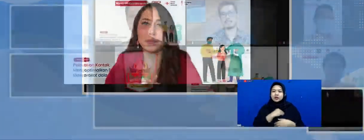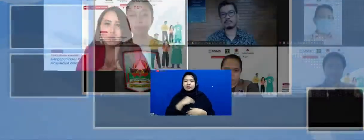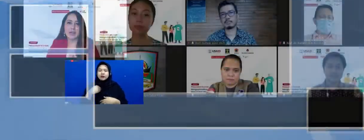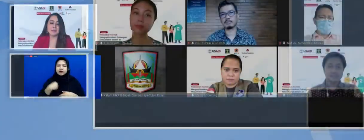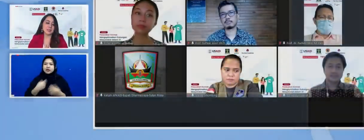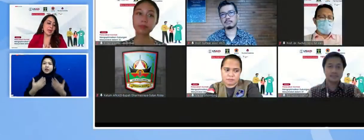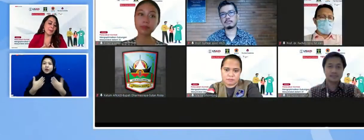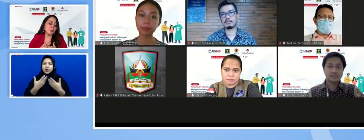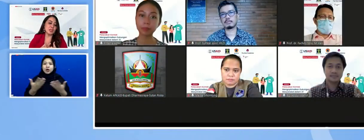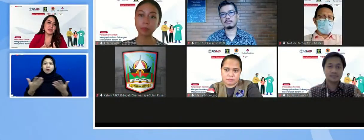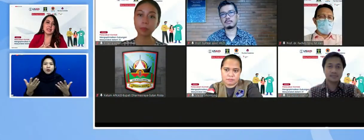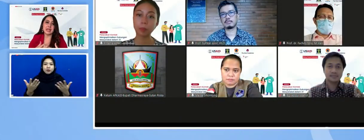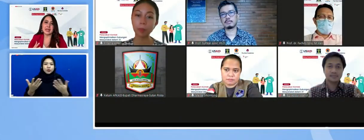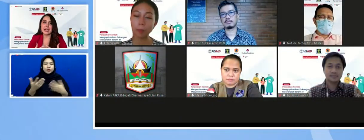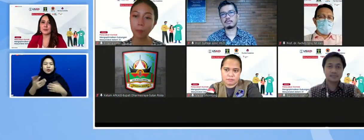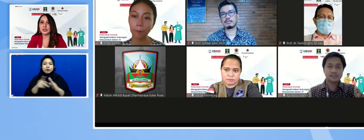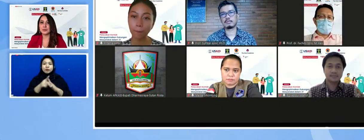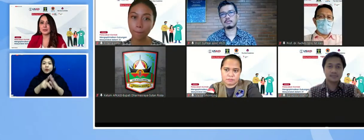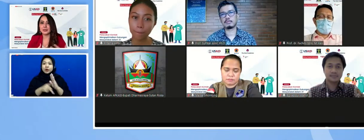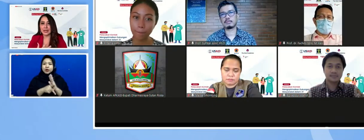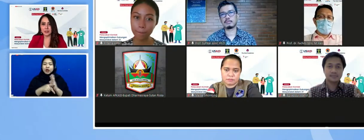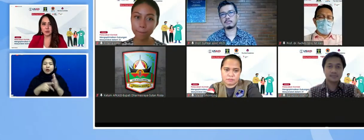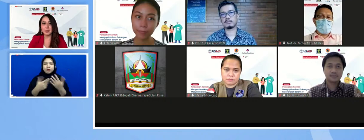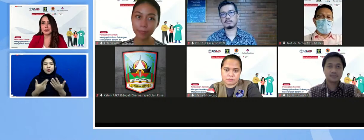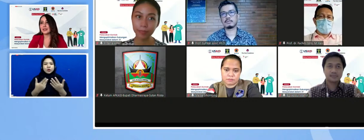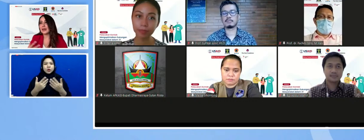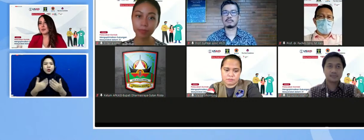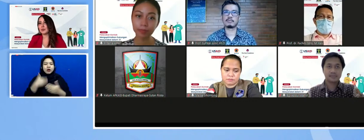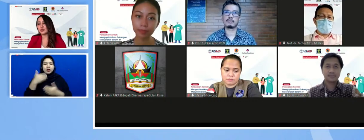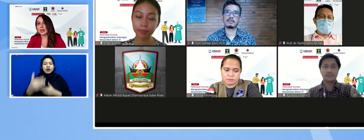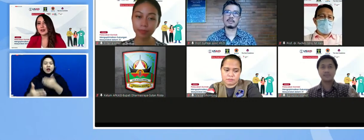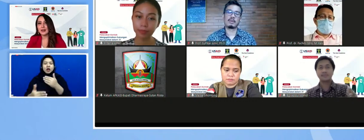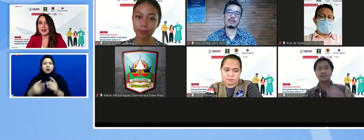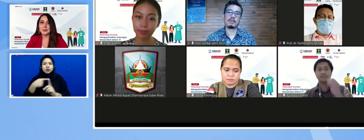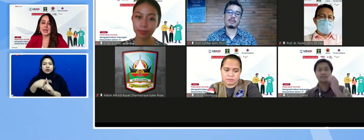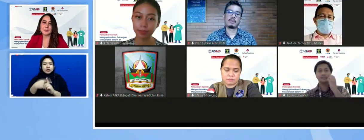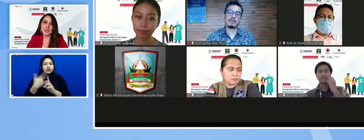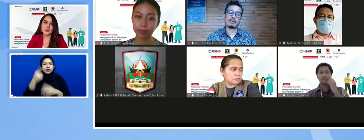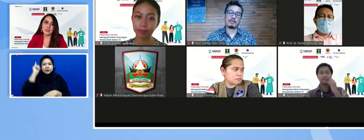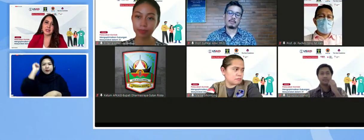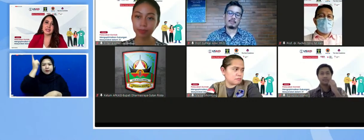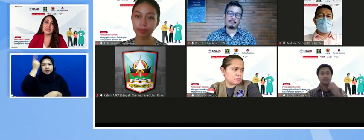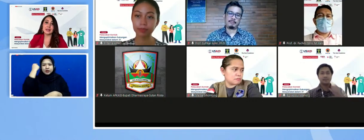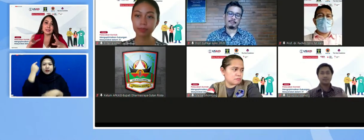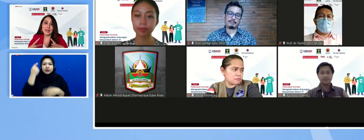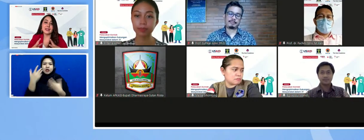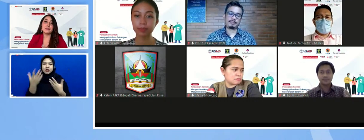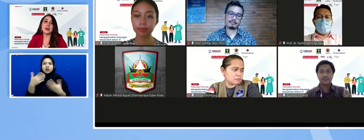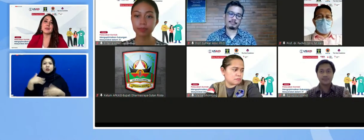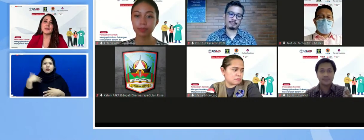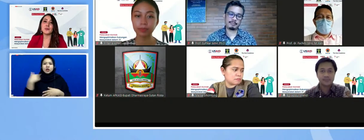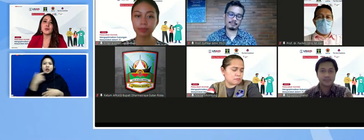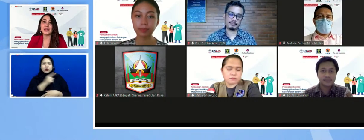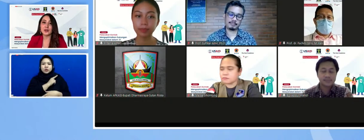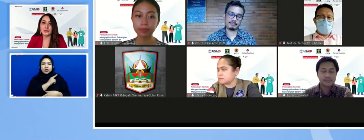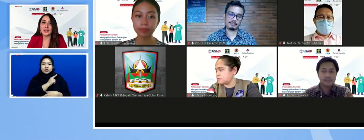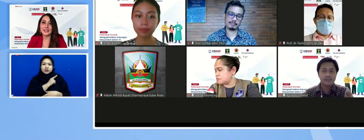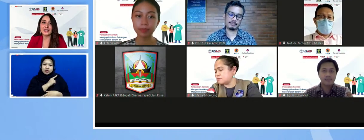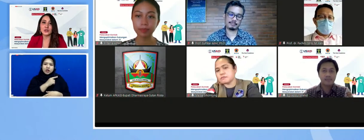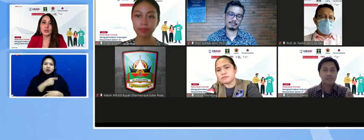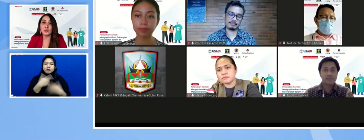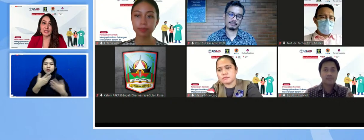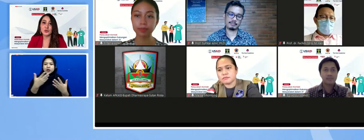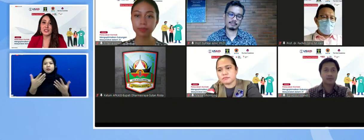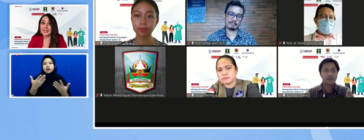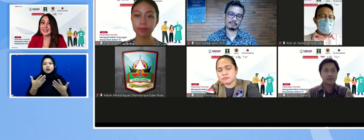yuk, apapun yang menjadi program atau apapun yang menjadi langkah-langkah positif, entah itu pemerintah maupun juga pihak-pihak swasta lainnya yang terkait dengan bagaimana